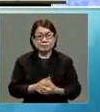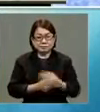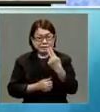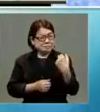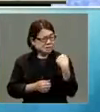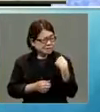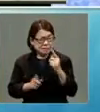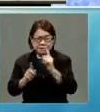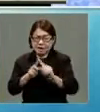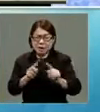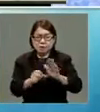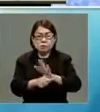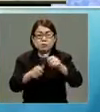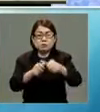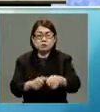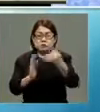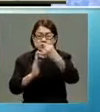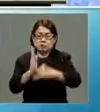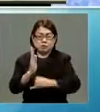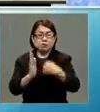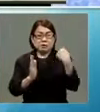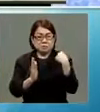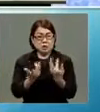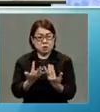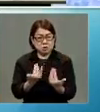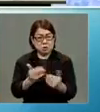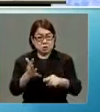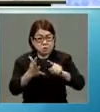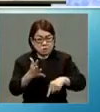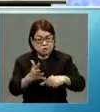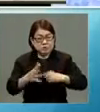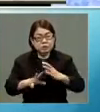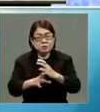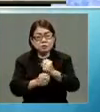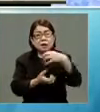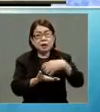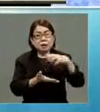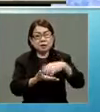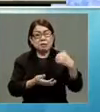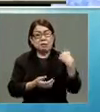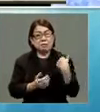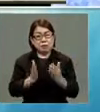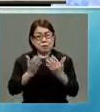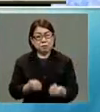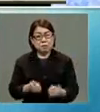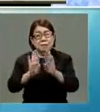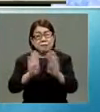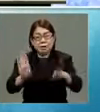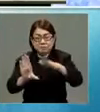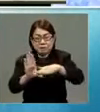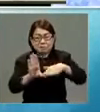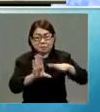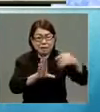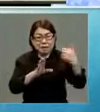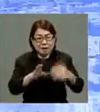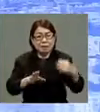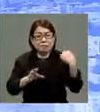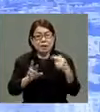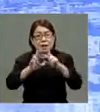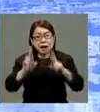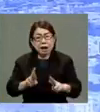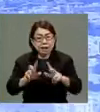ททั้งทุกจังหวัดเดี๋ยวผมจะมาบอกสถิติในตอนปลายนะครับว่าตอนนี้มีกี่ร้านกี่กิจกรรมที่เข้าร่วมกันด้ว